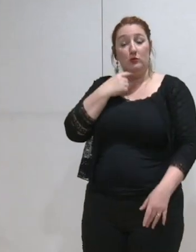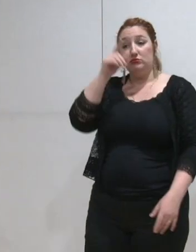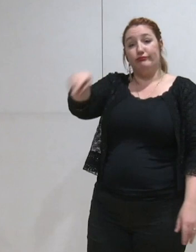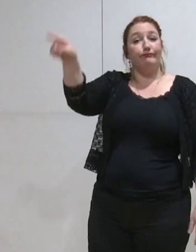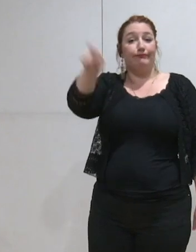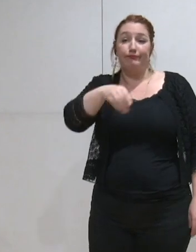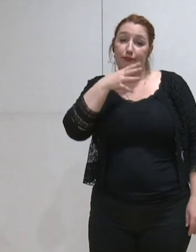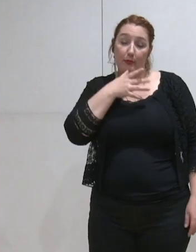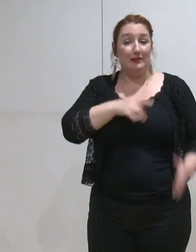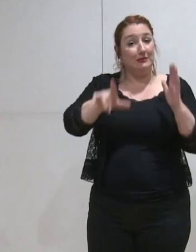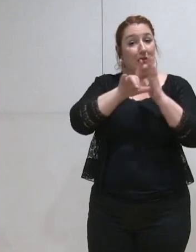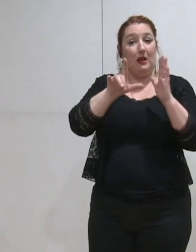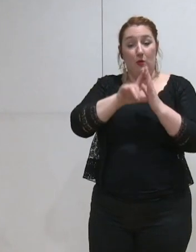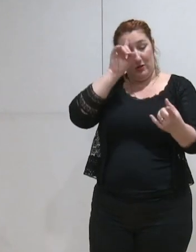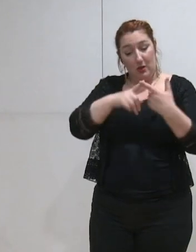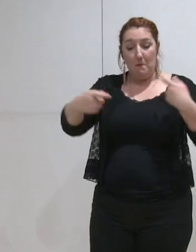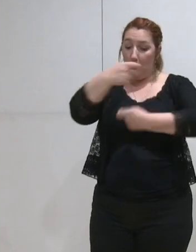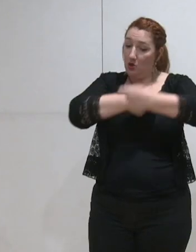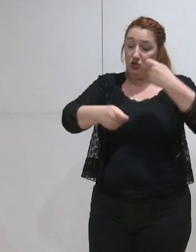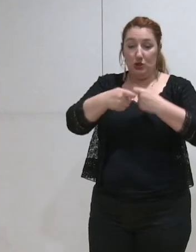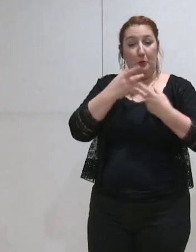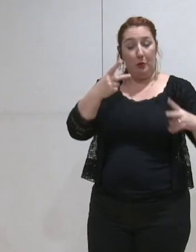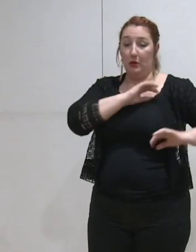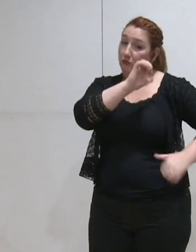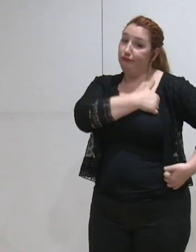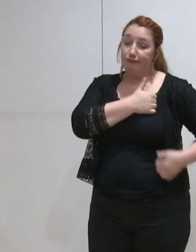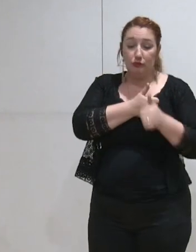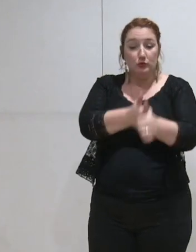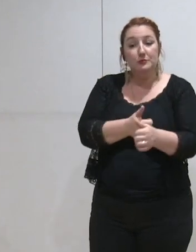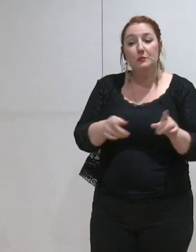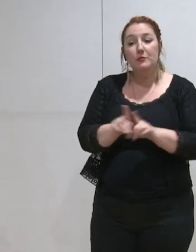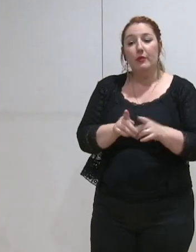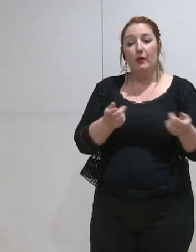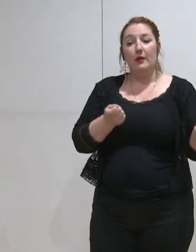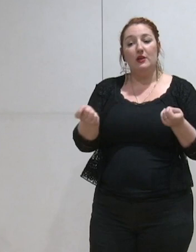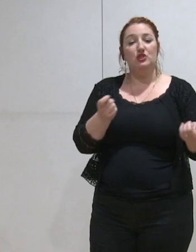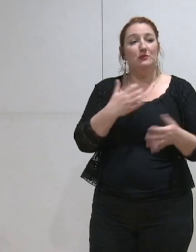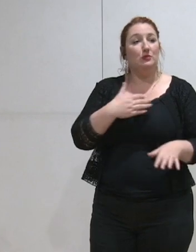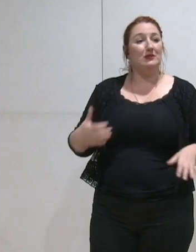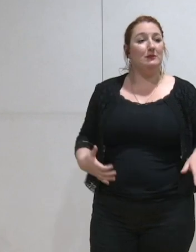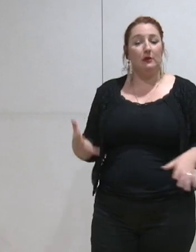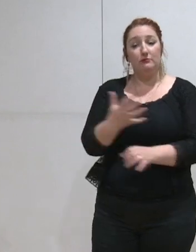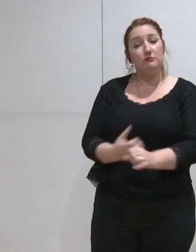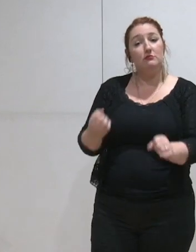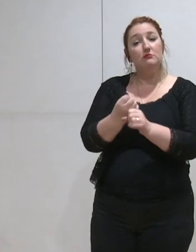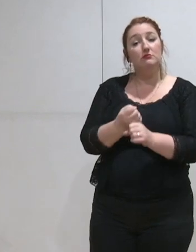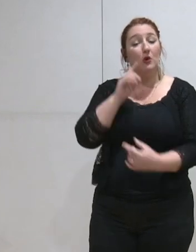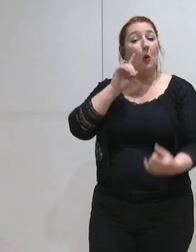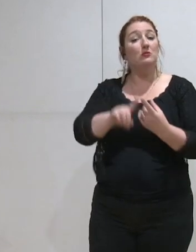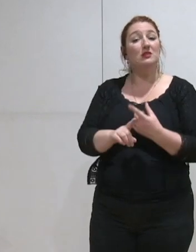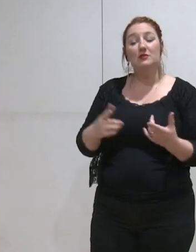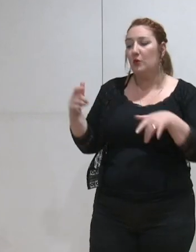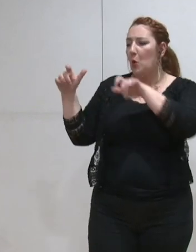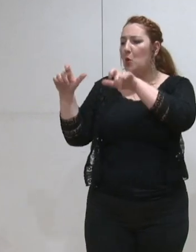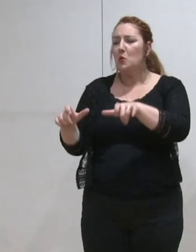cadre de la loi sur les marchés public par ailleurs la mise en place de la régie municipale n'a pas simplement pour rôle de faire doublon avec le le